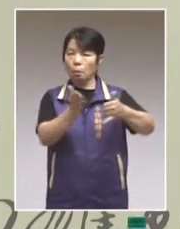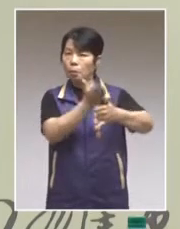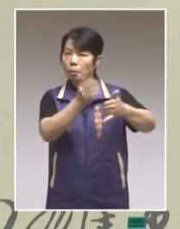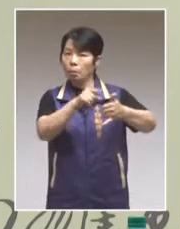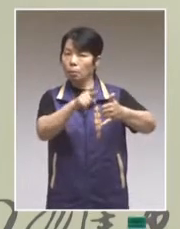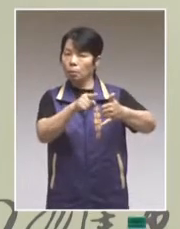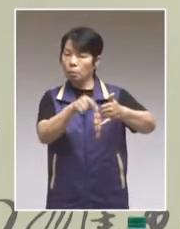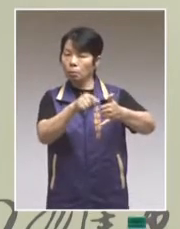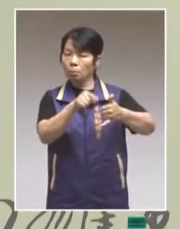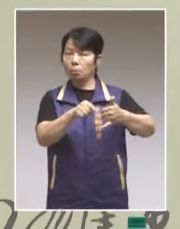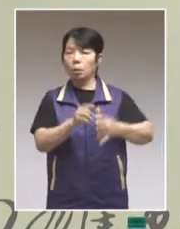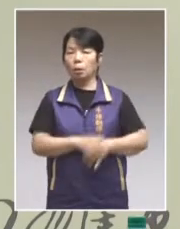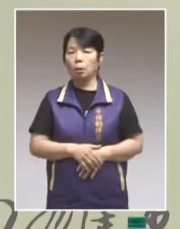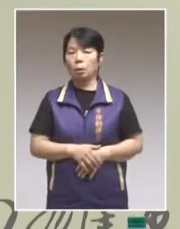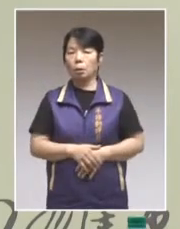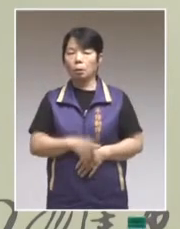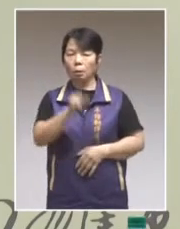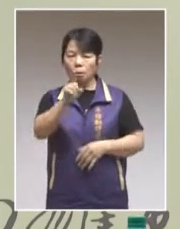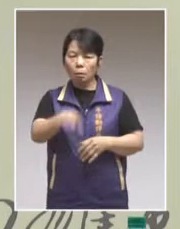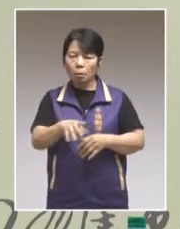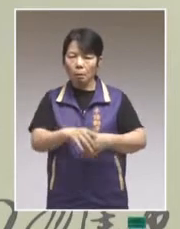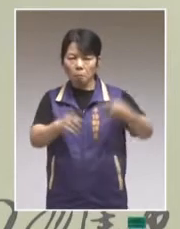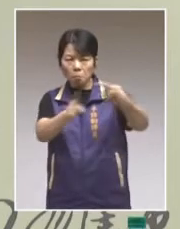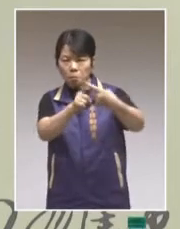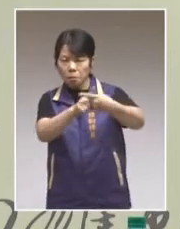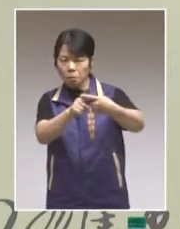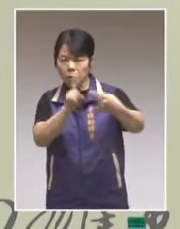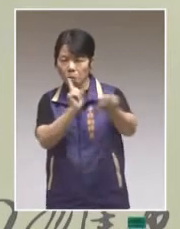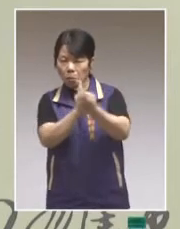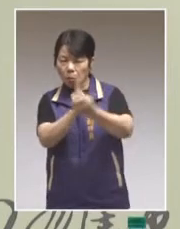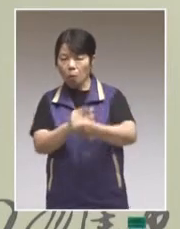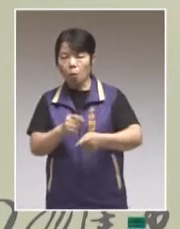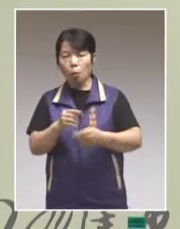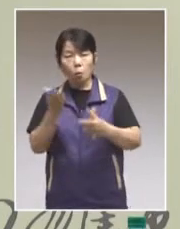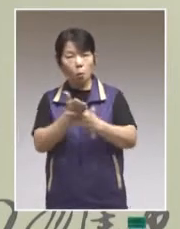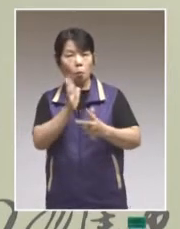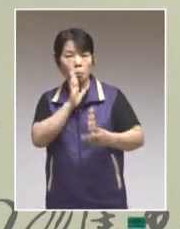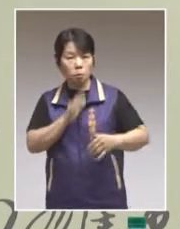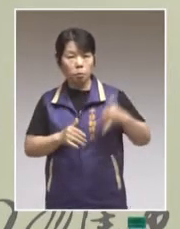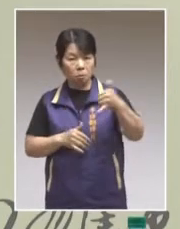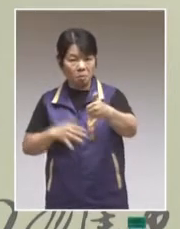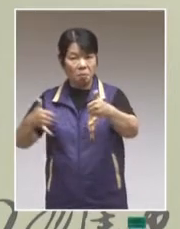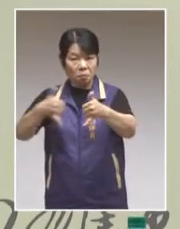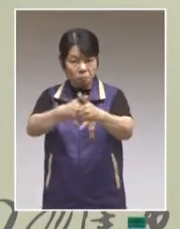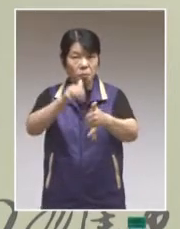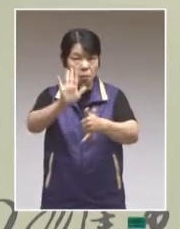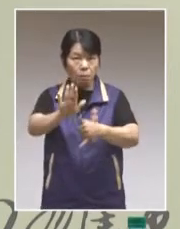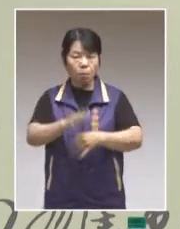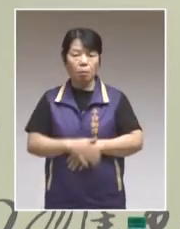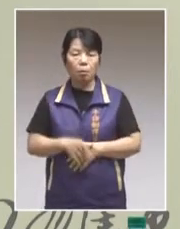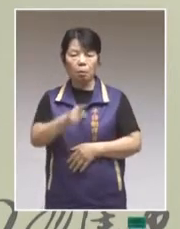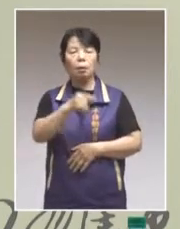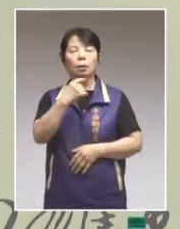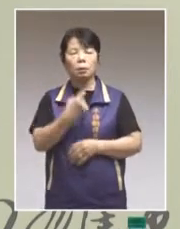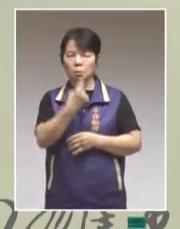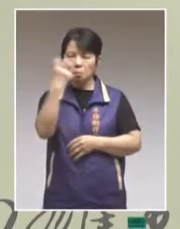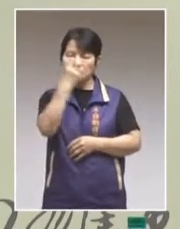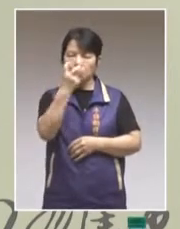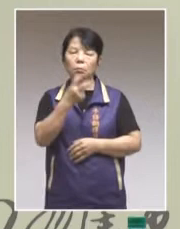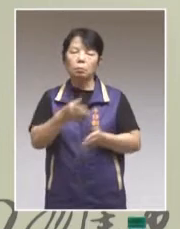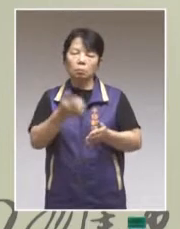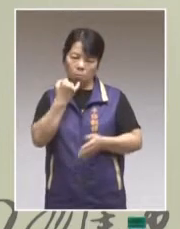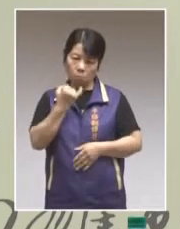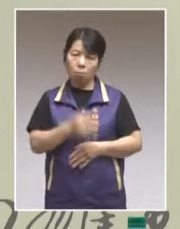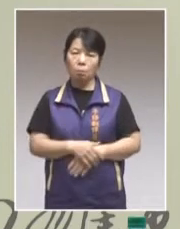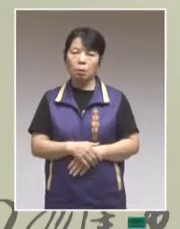在哪里啊，有跟确诊者可能足迹重叠或接触，哦、啊，那个时候才使用快筛试剂，